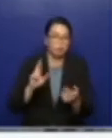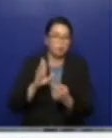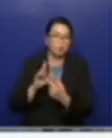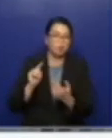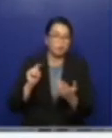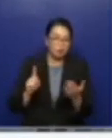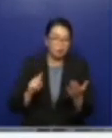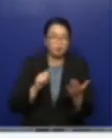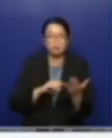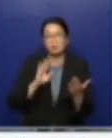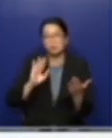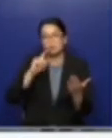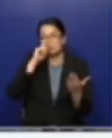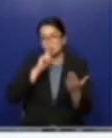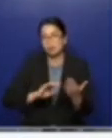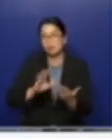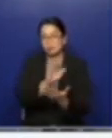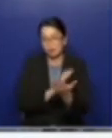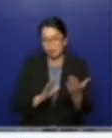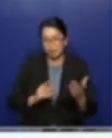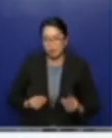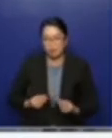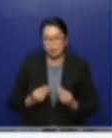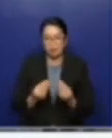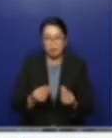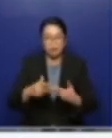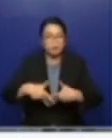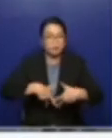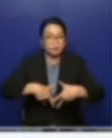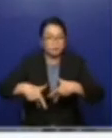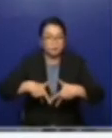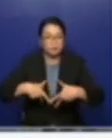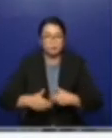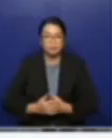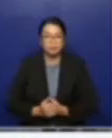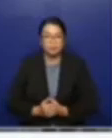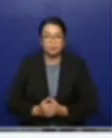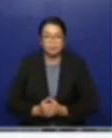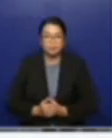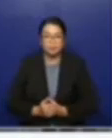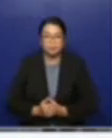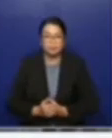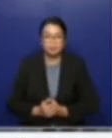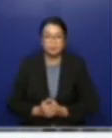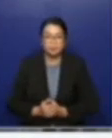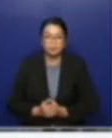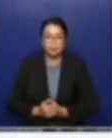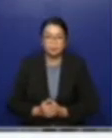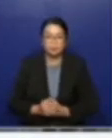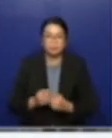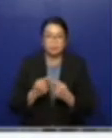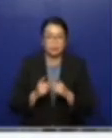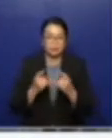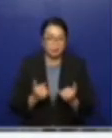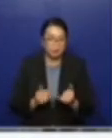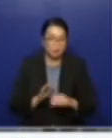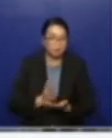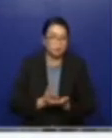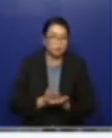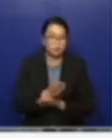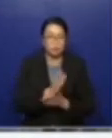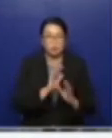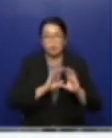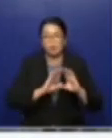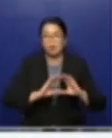านในขณะเดียวกันนั้นส่วนที่เป็นของส่วนราชการของรัฐอีกส่วนหนึ่ง